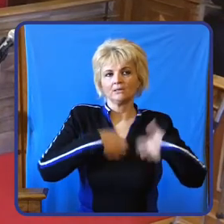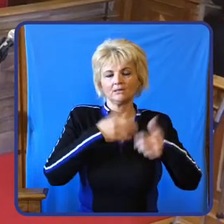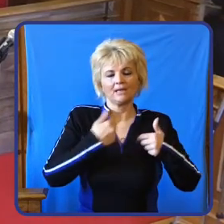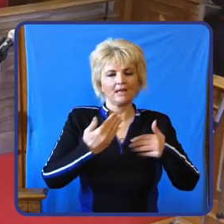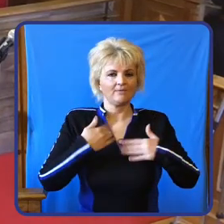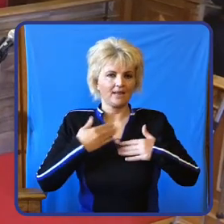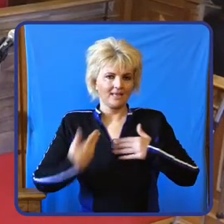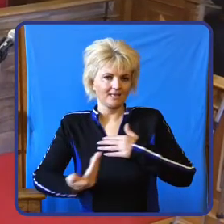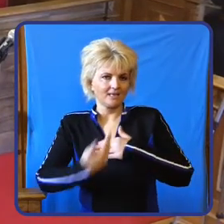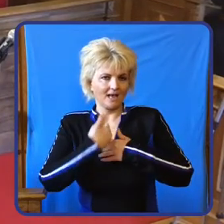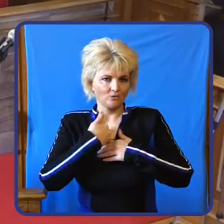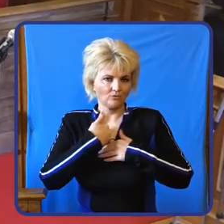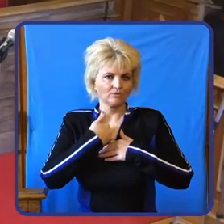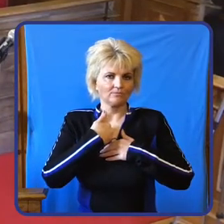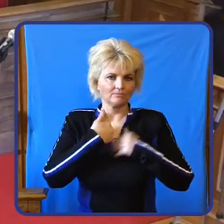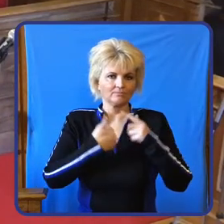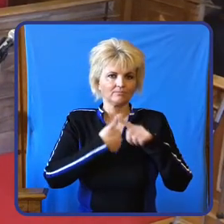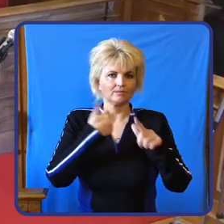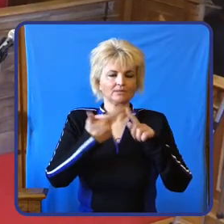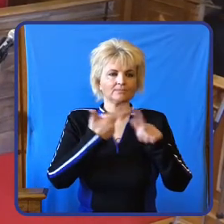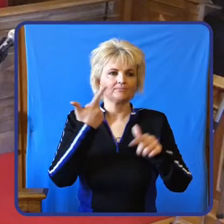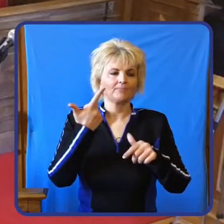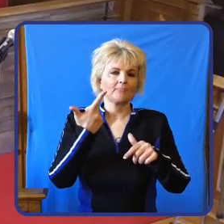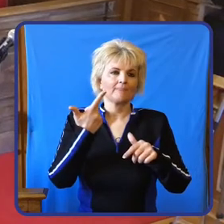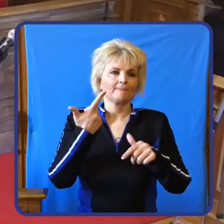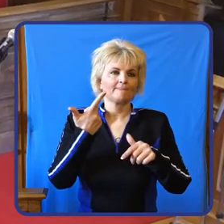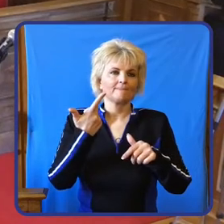irányba engedje ki. Egyrészt, másrészt pedig